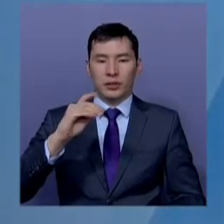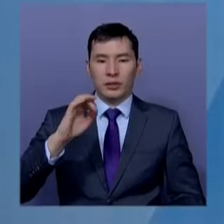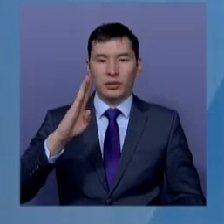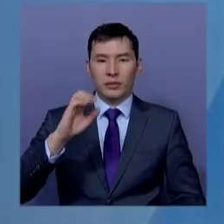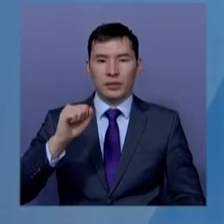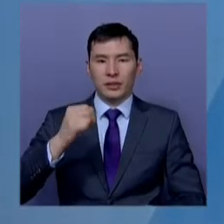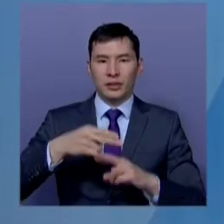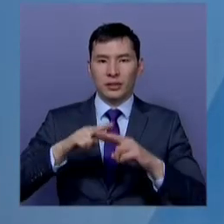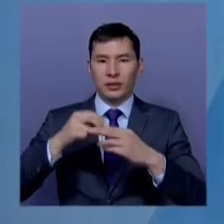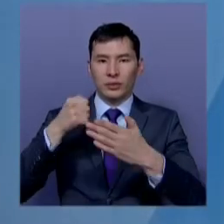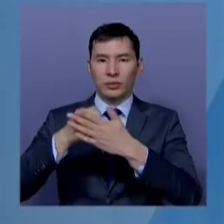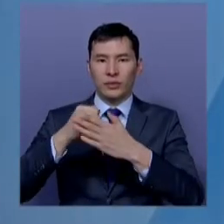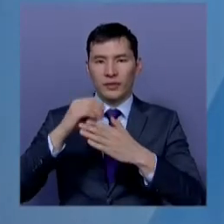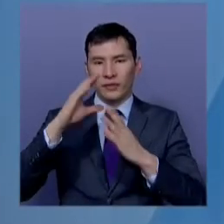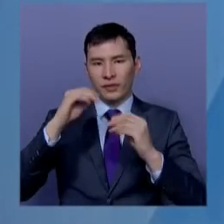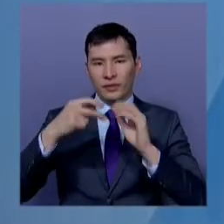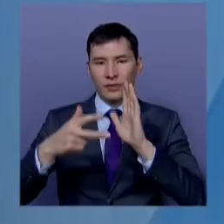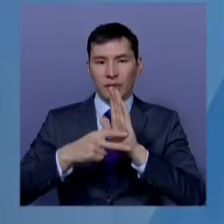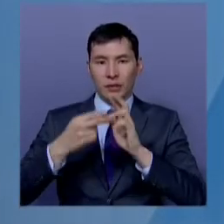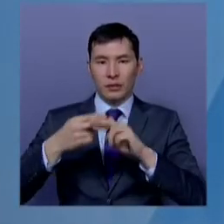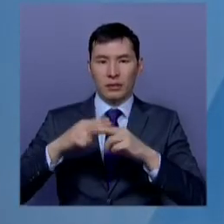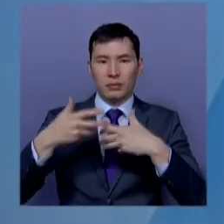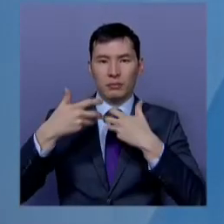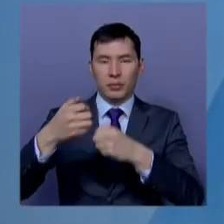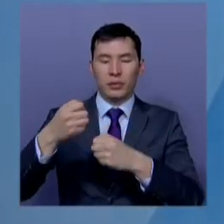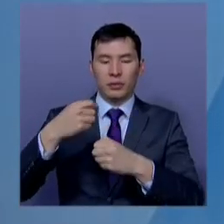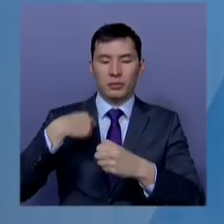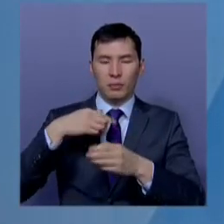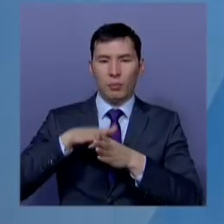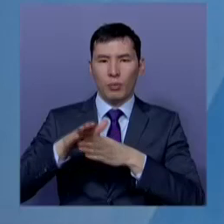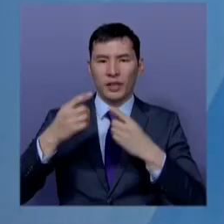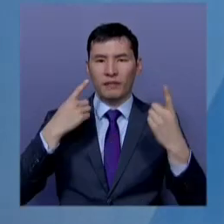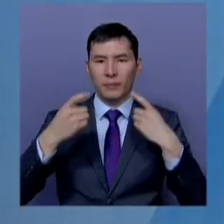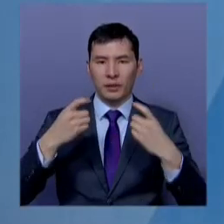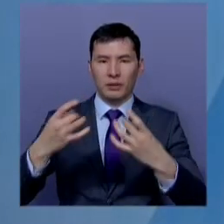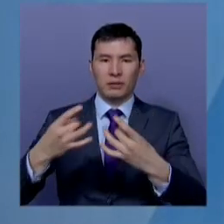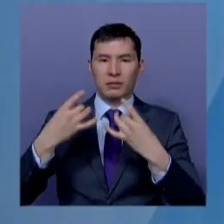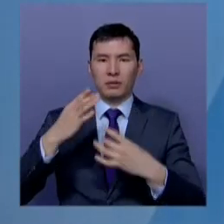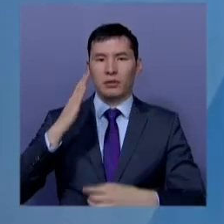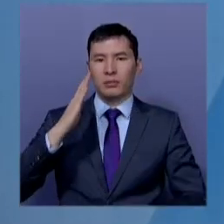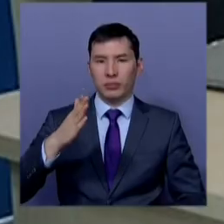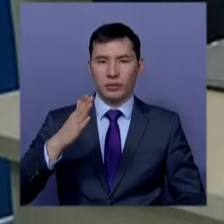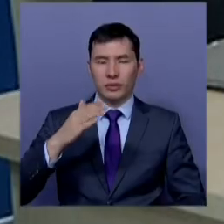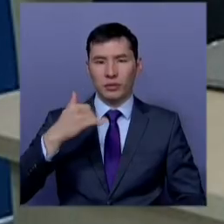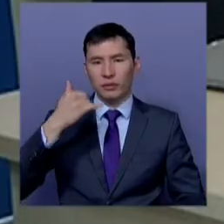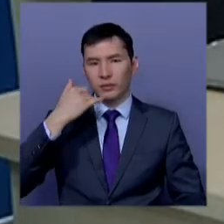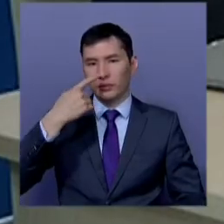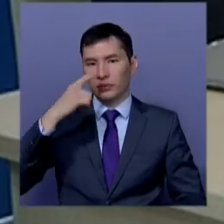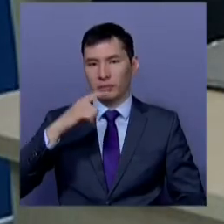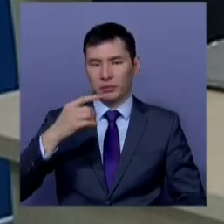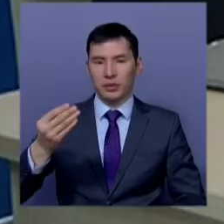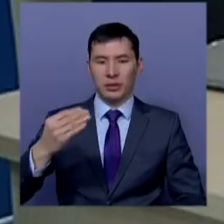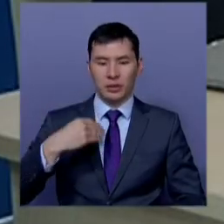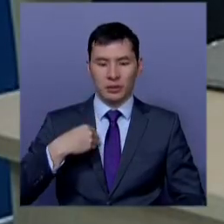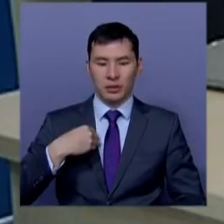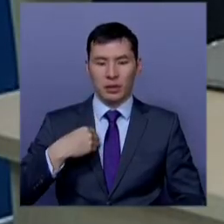жилищный департаментте қабылдайтындарын сол кезде тағы да толық мағлұматтар беретін түсіндіріп, телефондарын, визиткаларын берді.